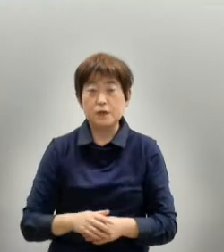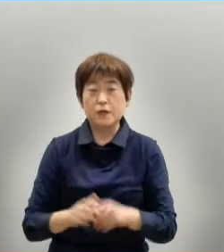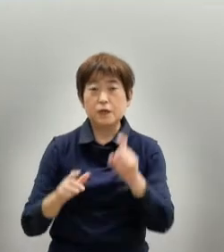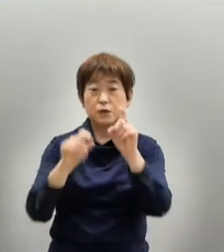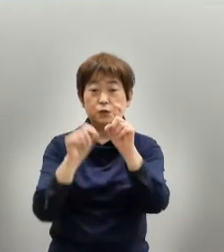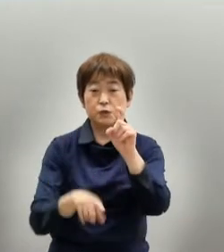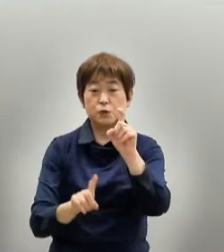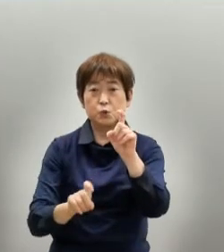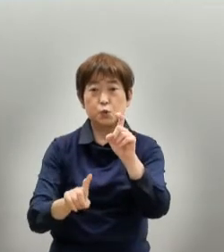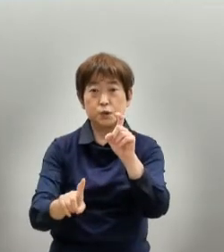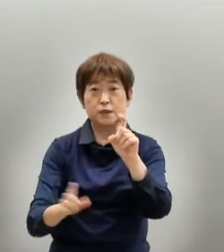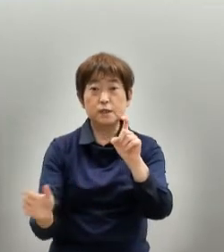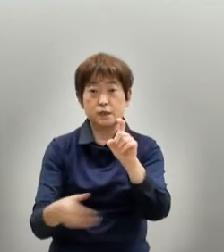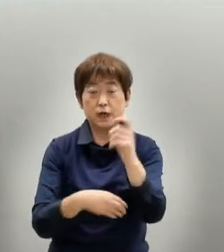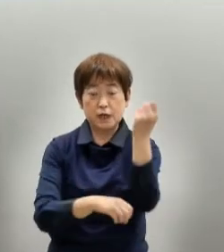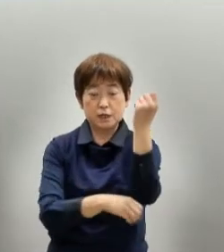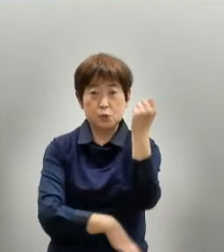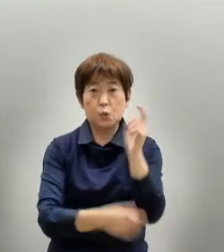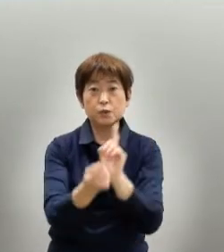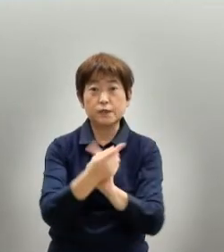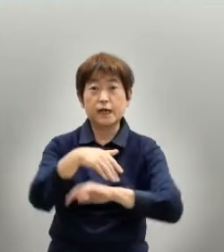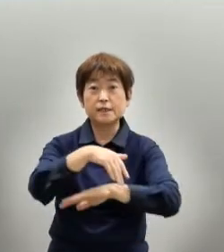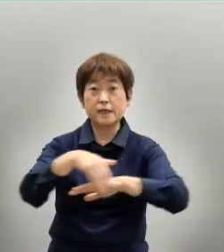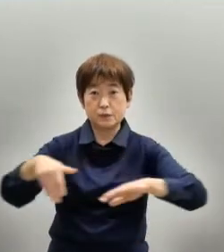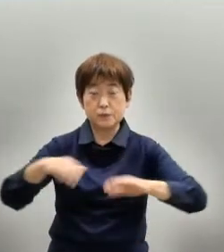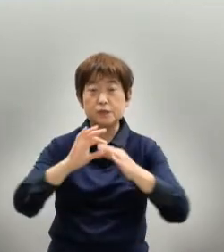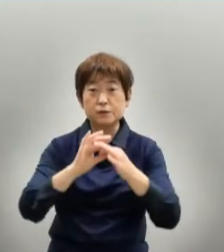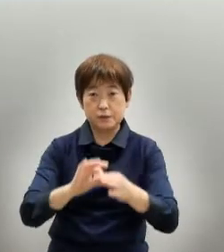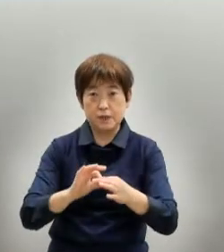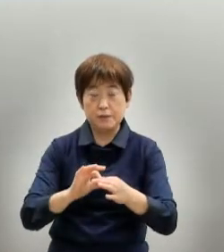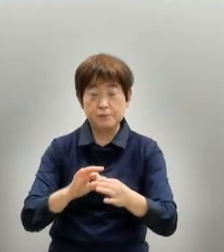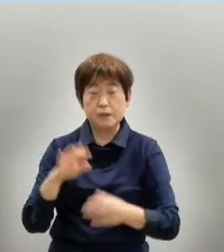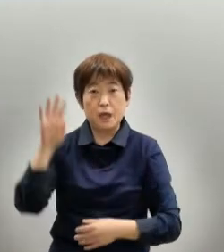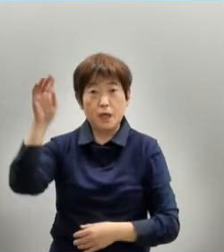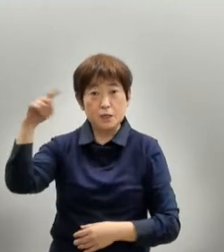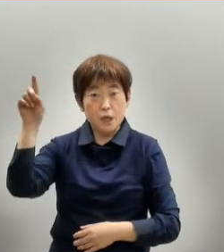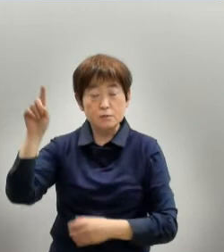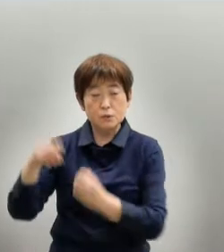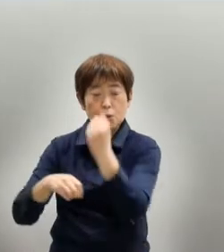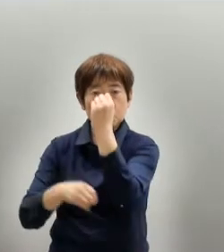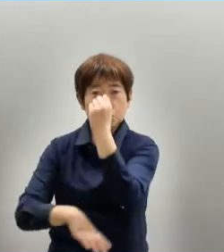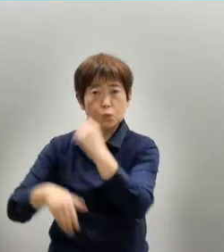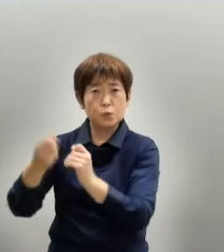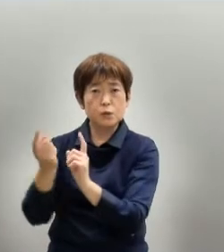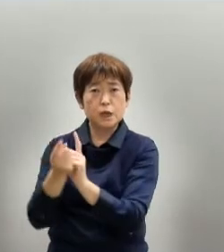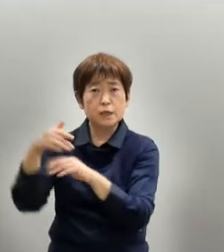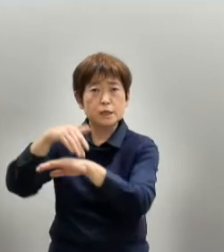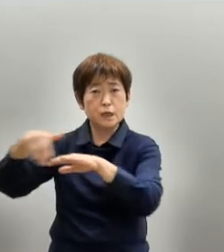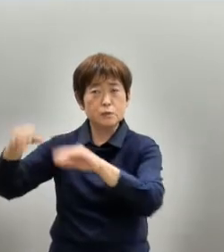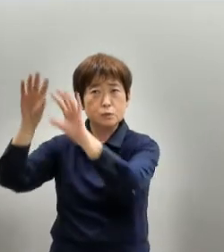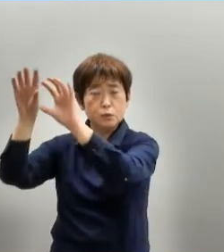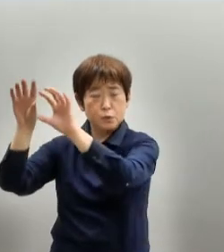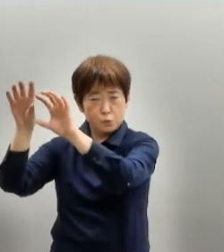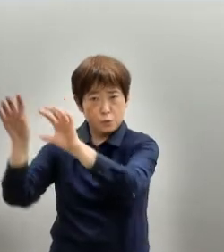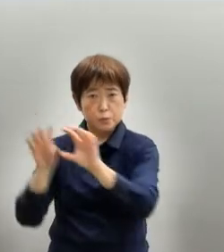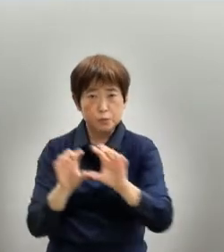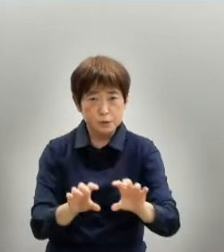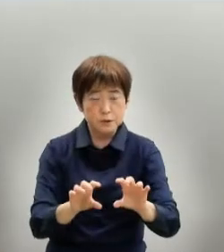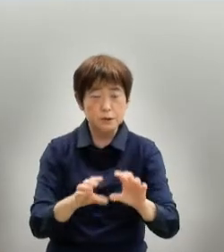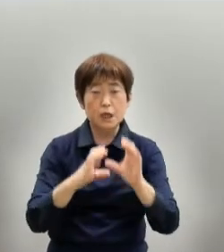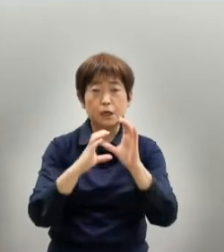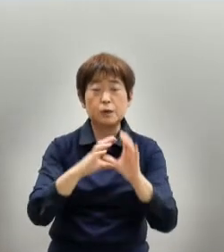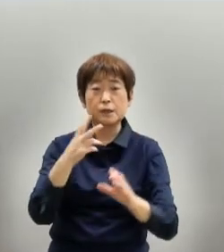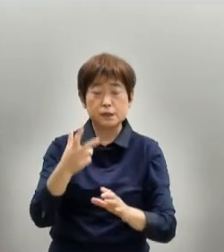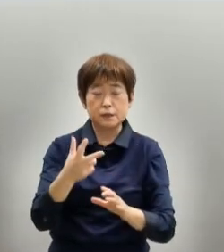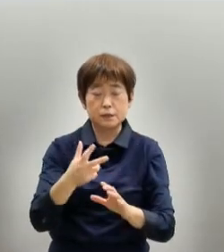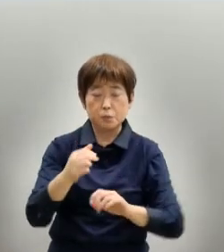11日からの基本対策ということで、これは県のですね、基本対策にのっとりましてですね、本市